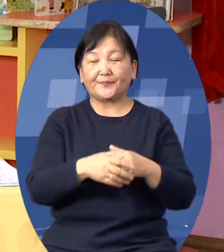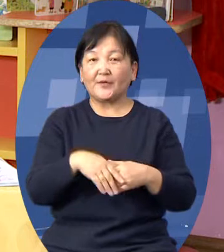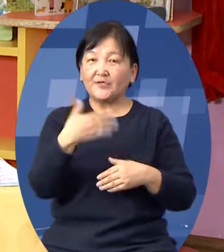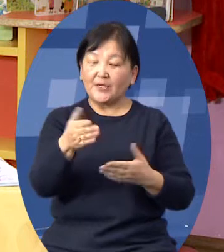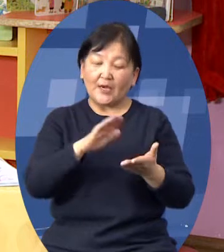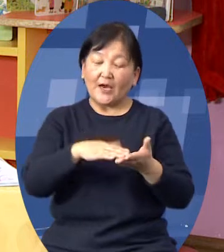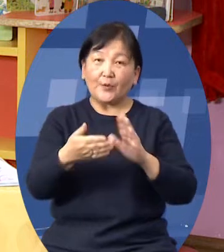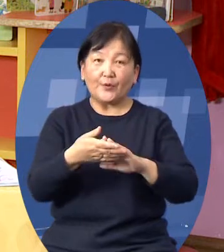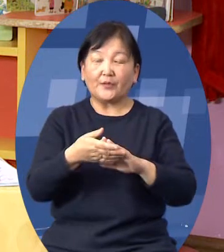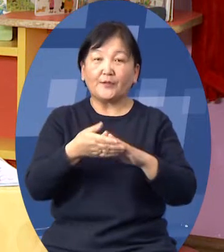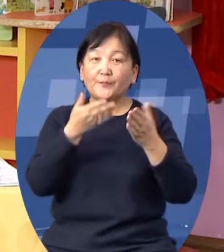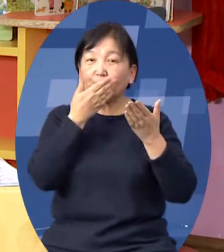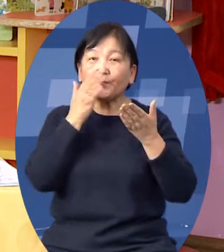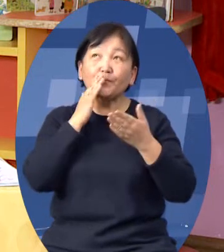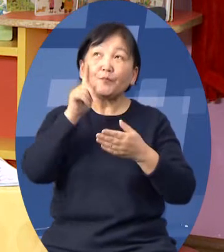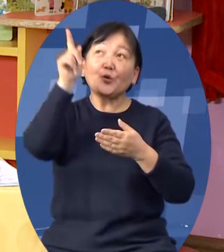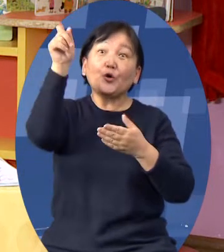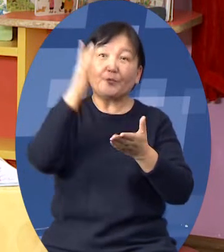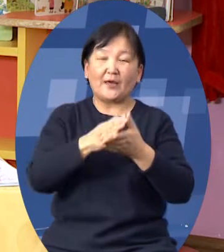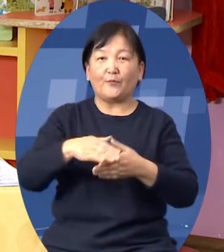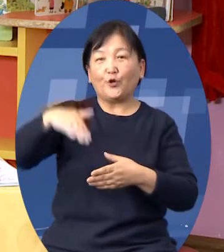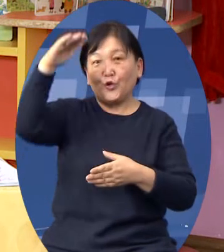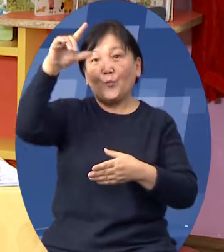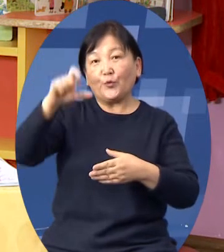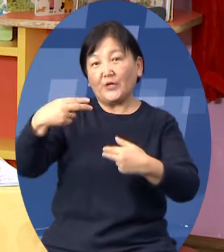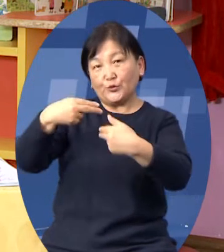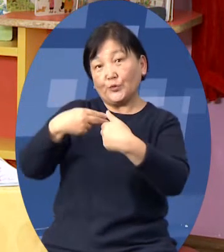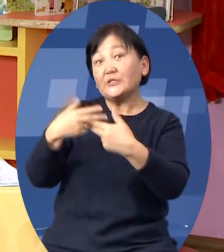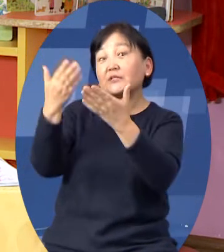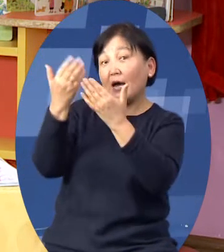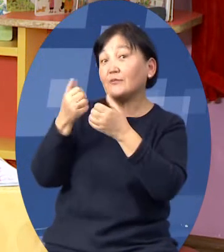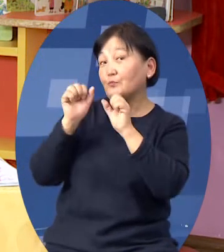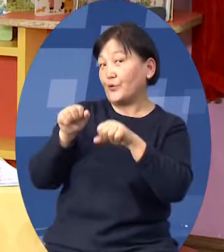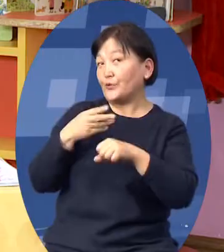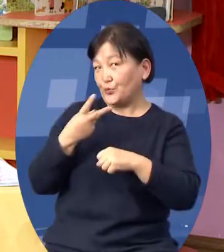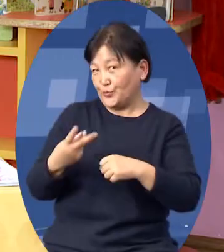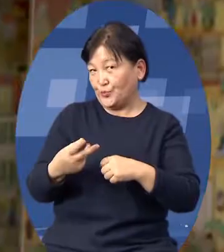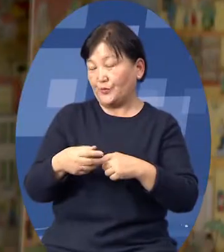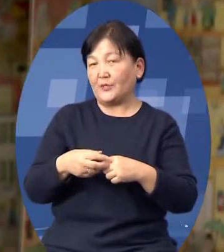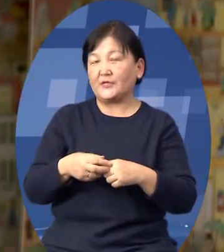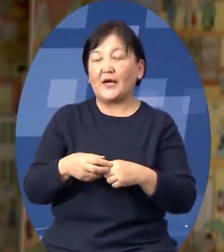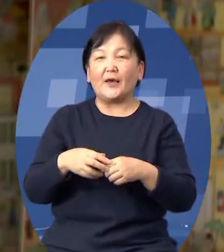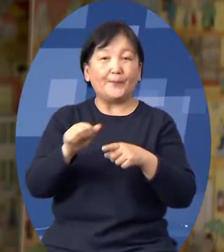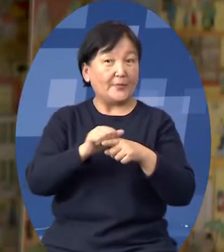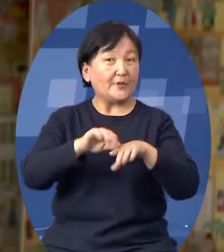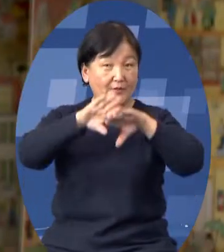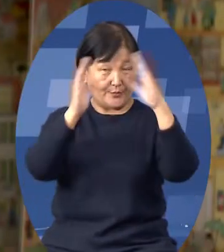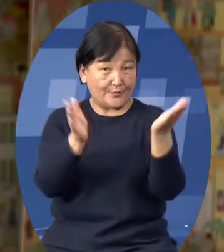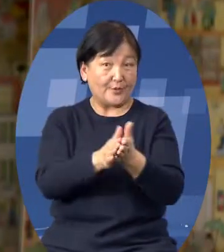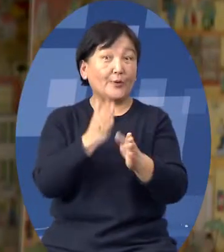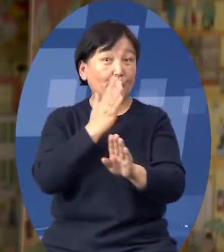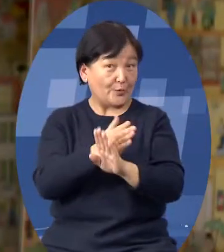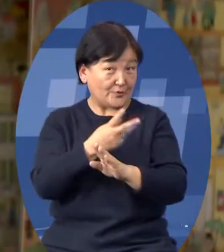Хэрвээ чиний гар хүрхгүй газар байвал хажуудаагаа том хүнээс тусламж авч болно шүү. За, бэлдчихсэн